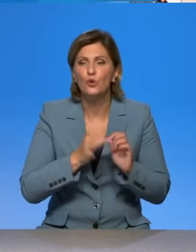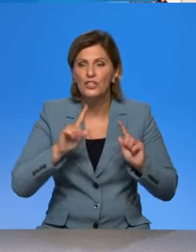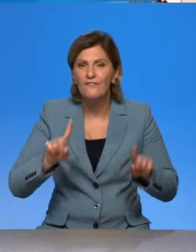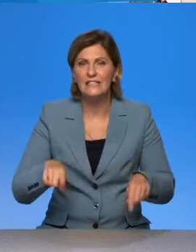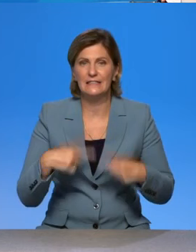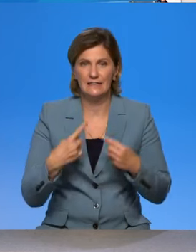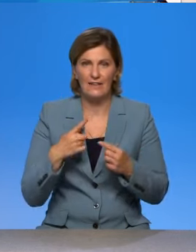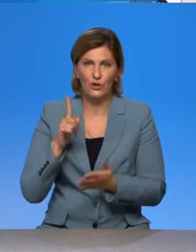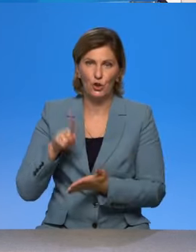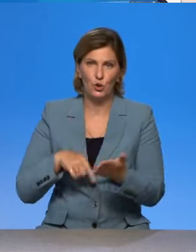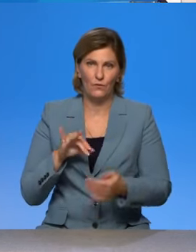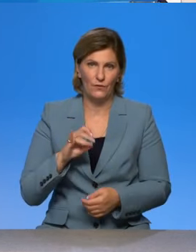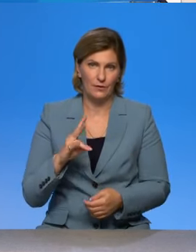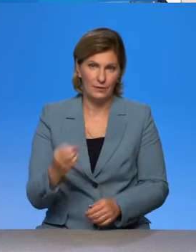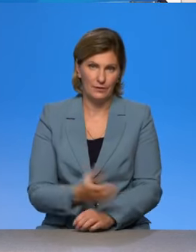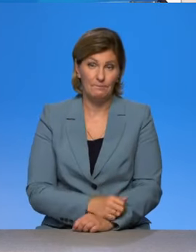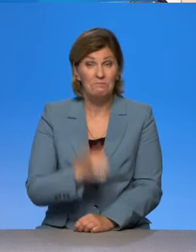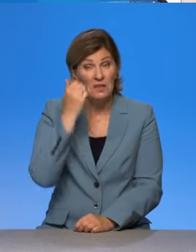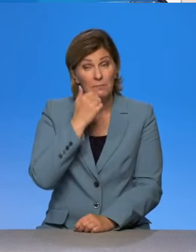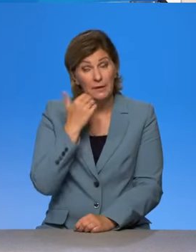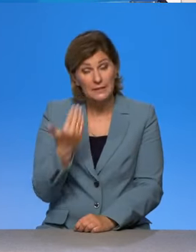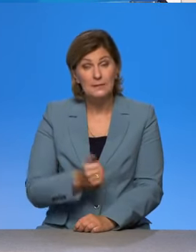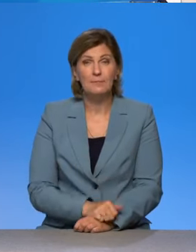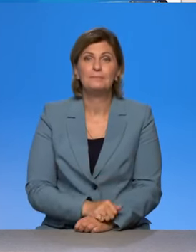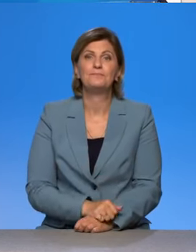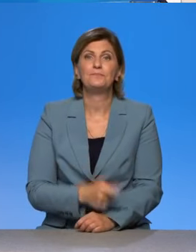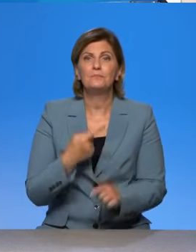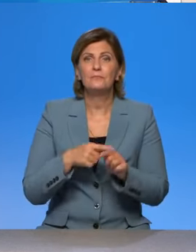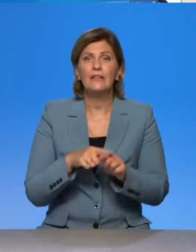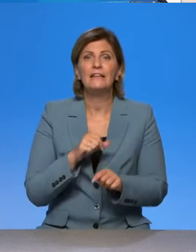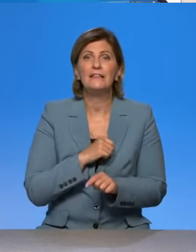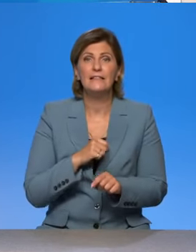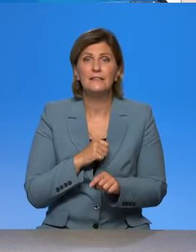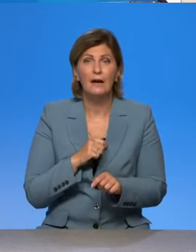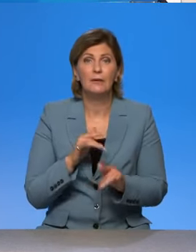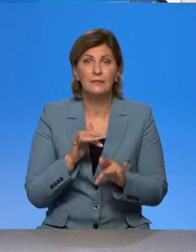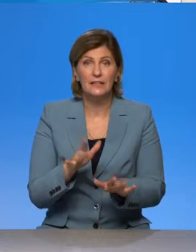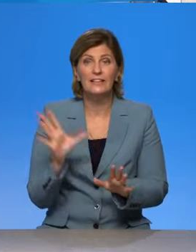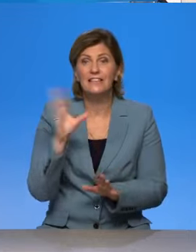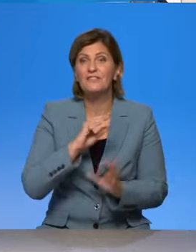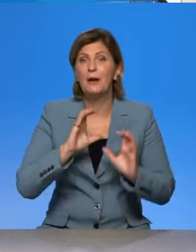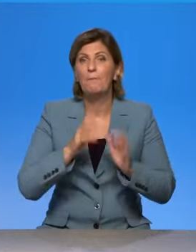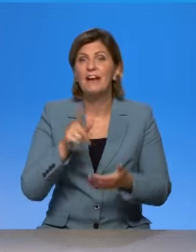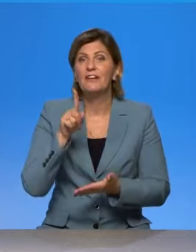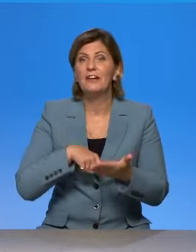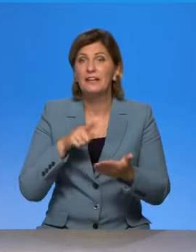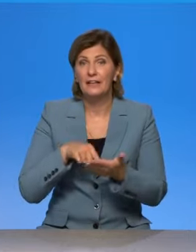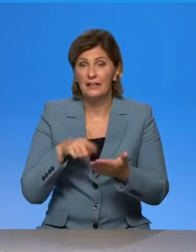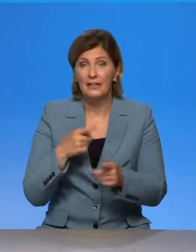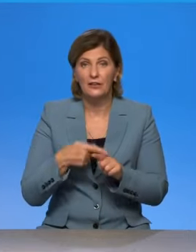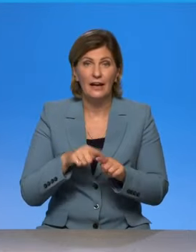Спасибо. Тамар, спасибо. Ну, на самом деле, во всех мировых религиях, в принципе, это и